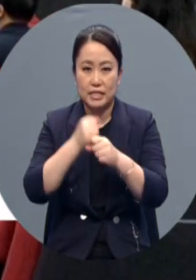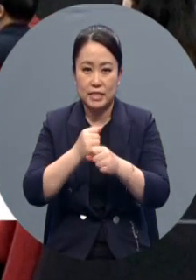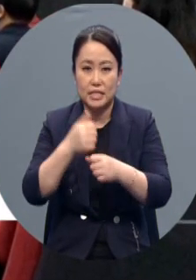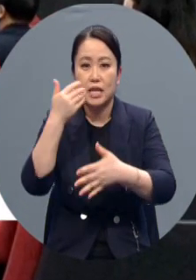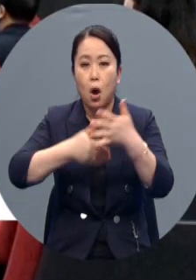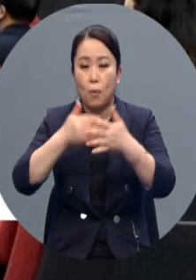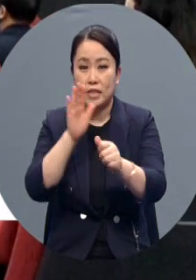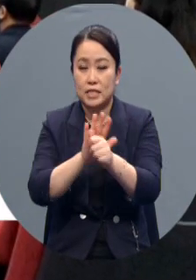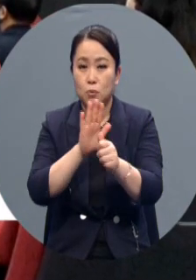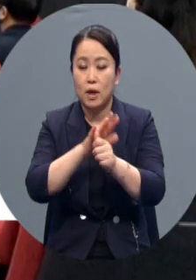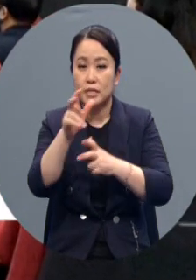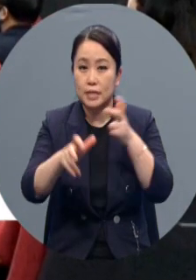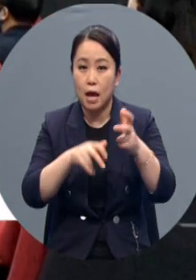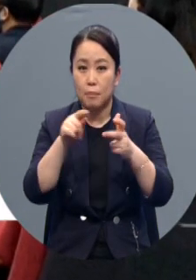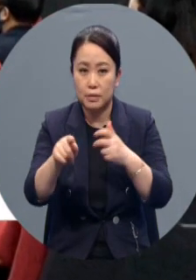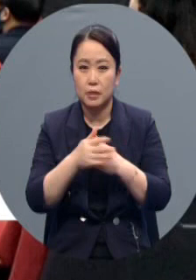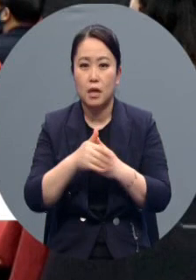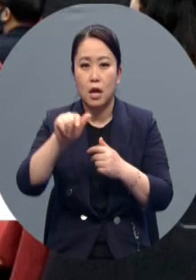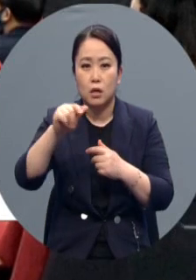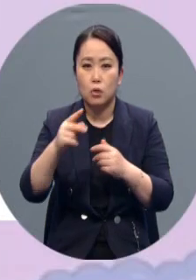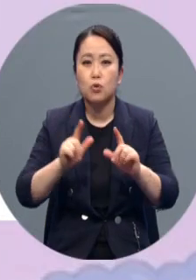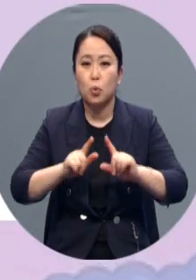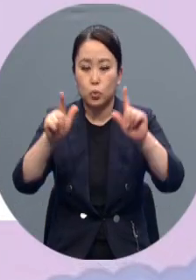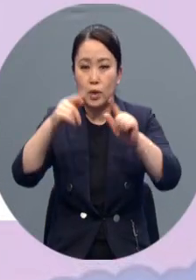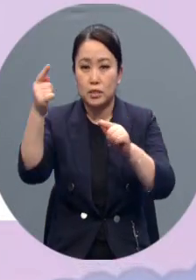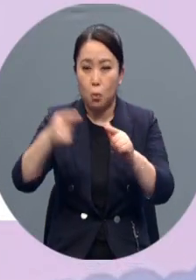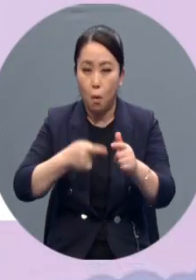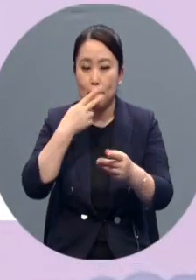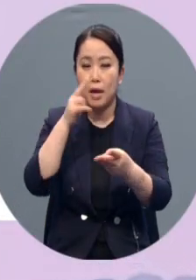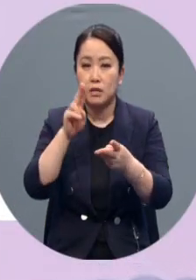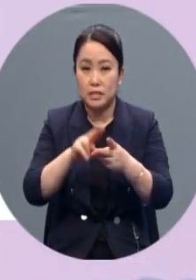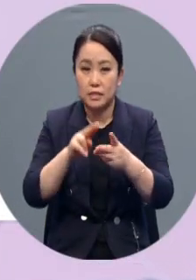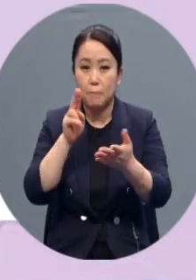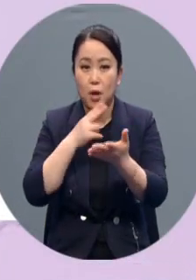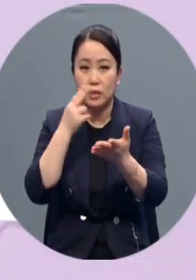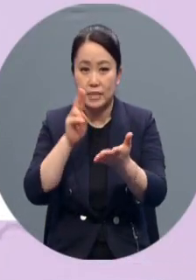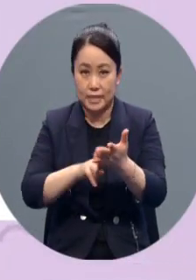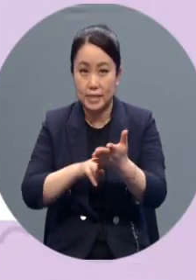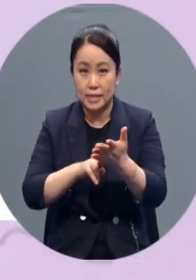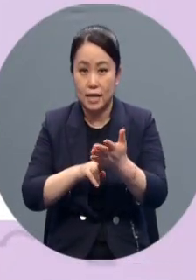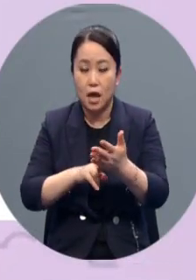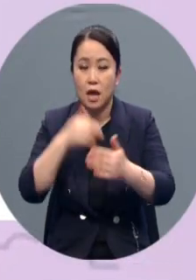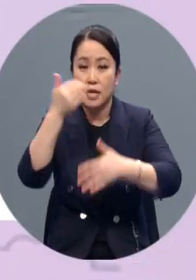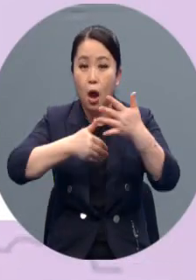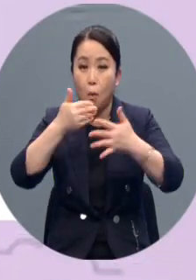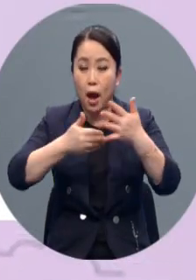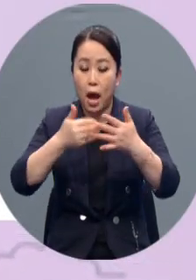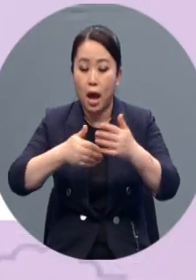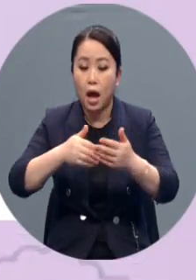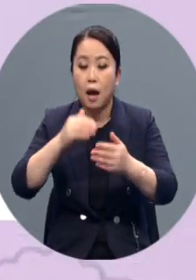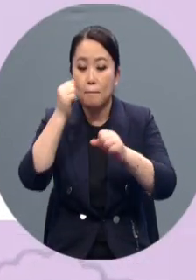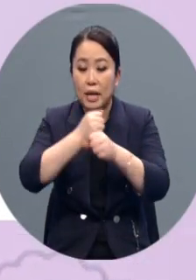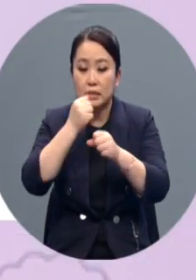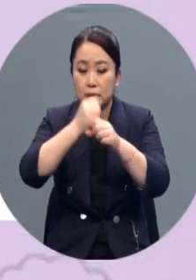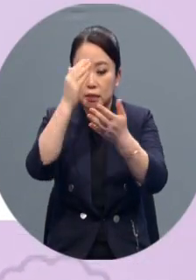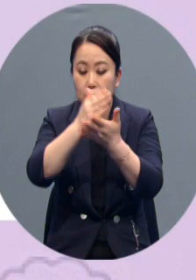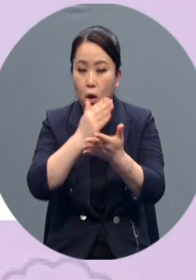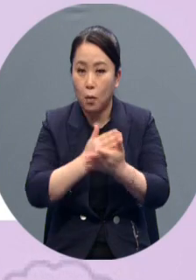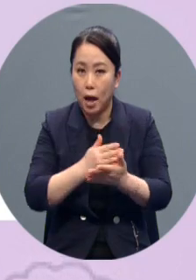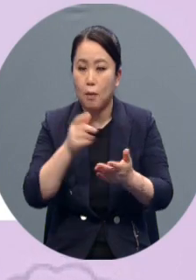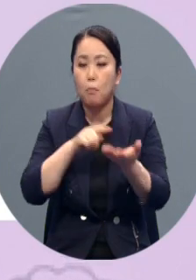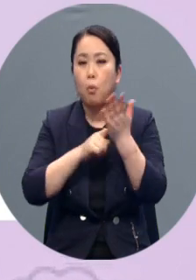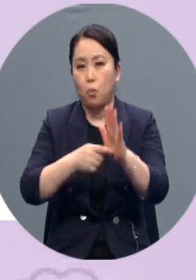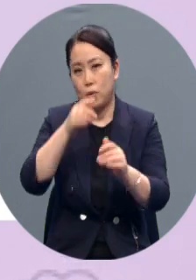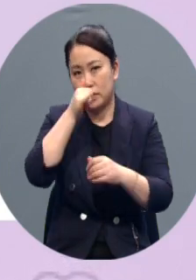온 편지 제작 경과보고 회를 열었습니다 이번 경과보고 회는 영화의 중간 결과물을 외 지역 영화 영상